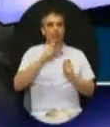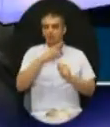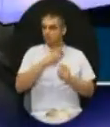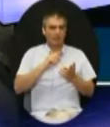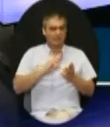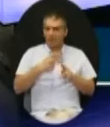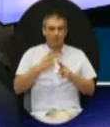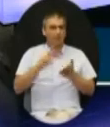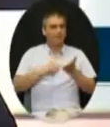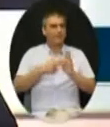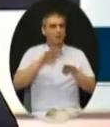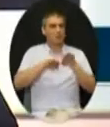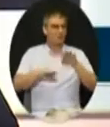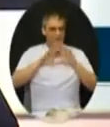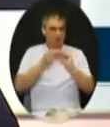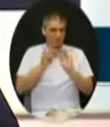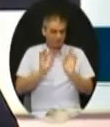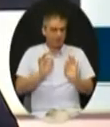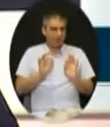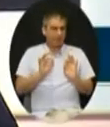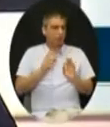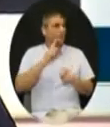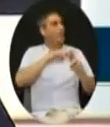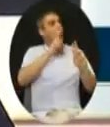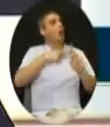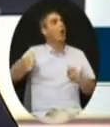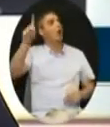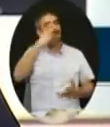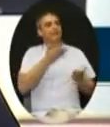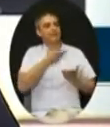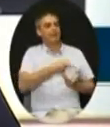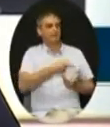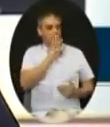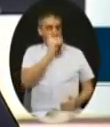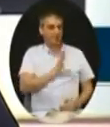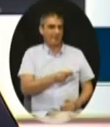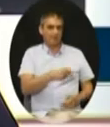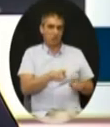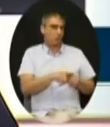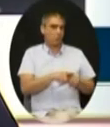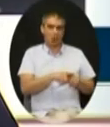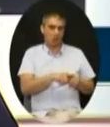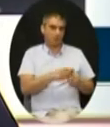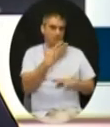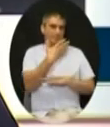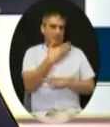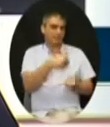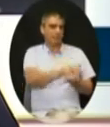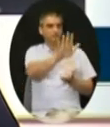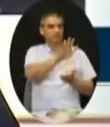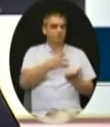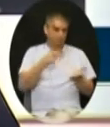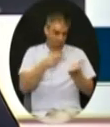והכוונה היא לא אפילו רק למדיניות האפרטהייד באופן כללי, אלא ממש לעניינים שיטתיים. אבל העולם התייחס הרי לדרום אפריקה כמדינה